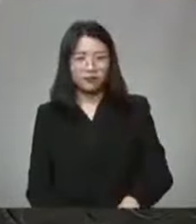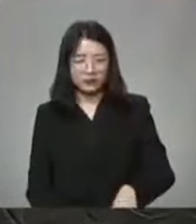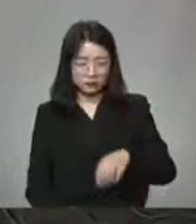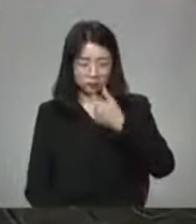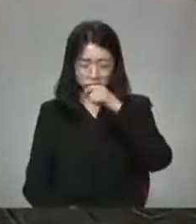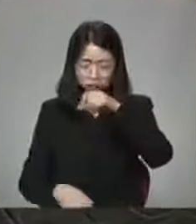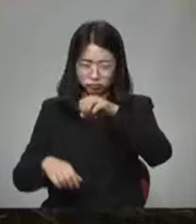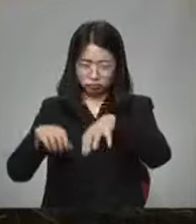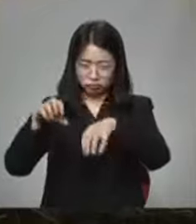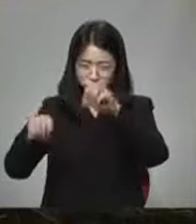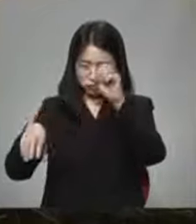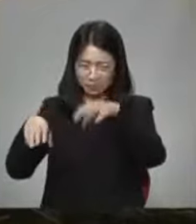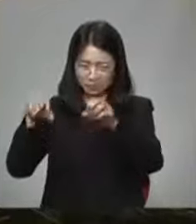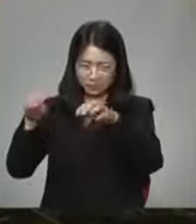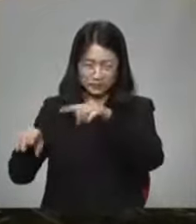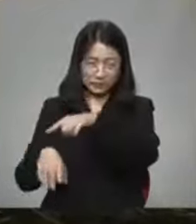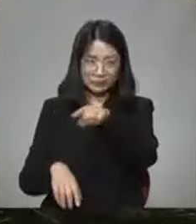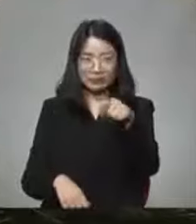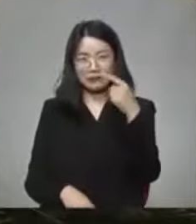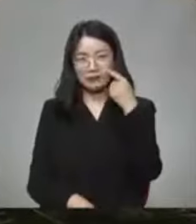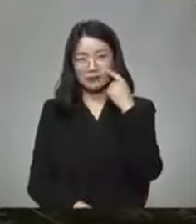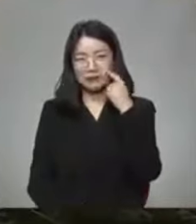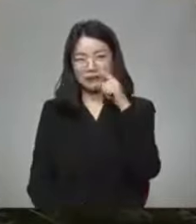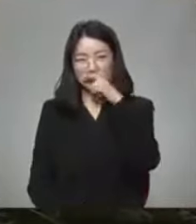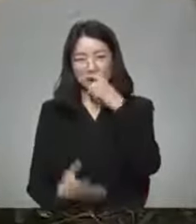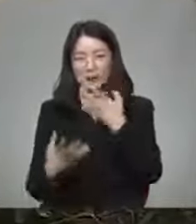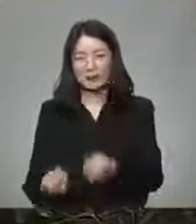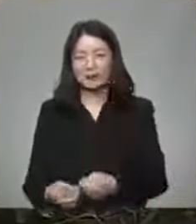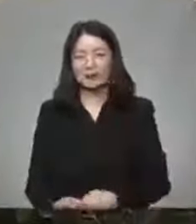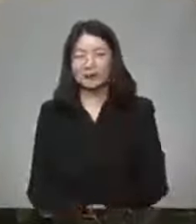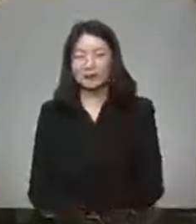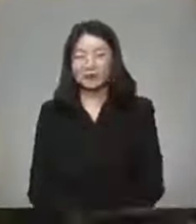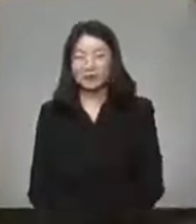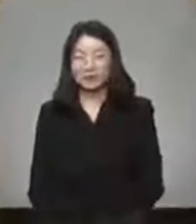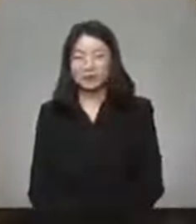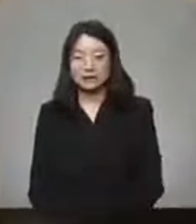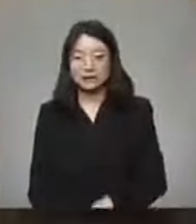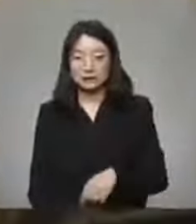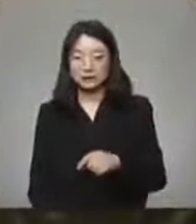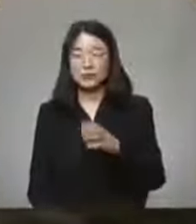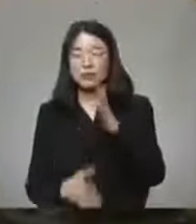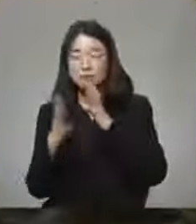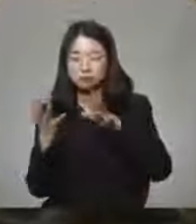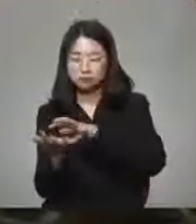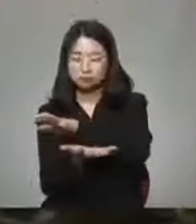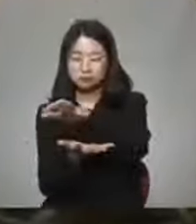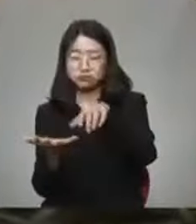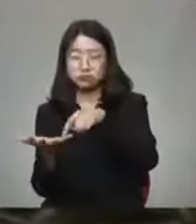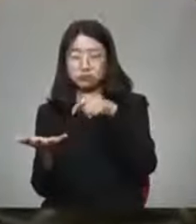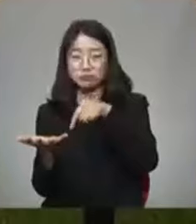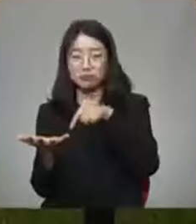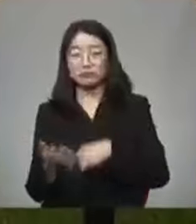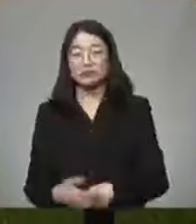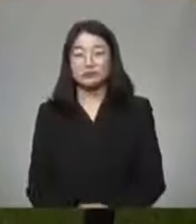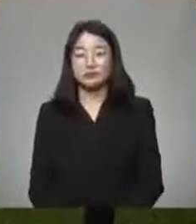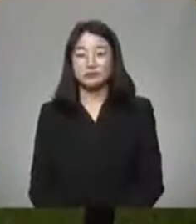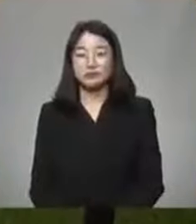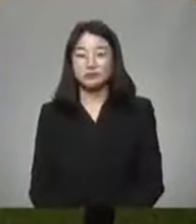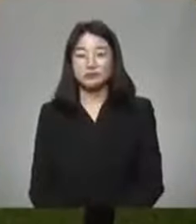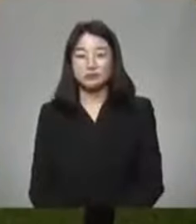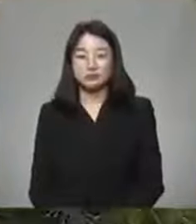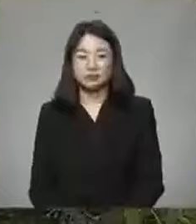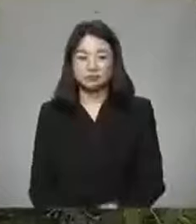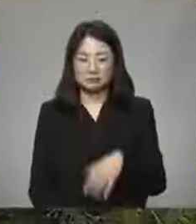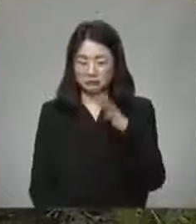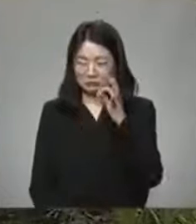기본 페트병에 아이스크림 포장지까지 종류도 다양합니다 부유물과 뒤섞여 있습니다 냄새도 나고 미관